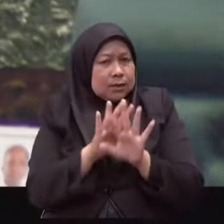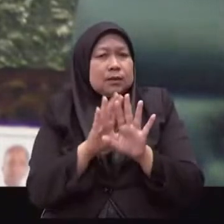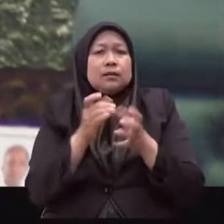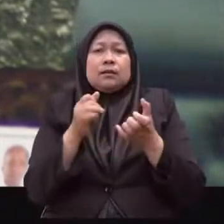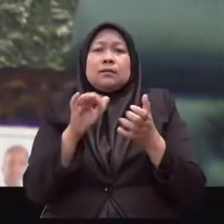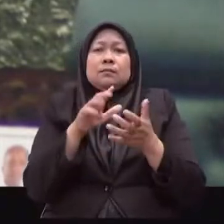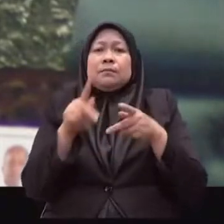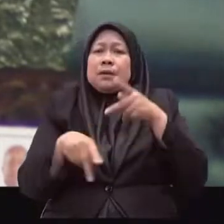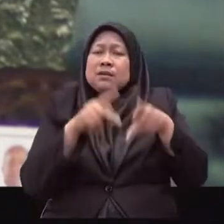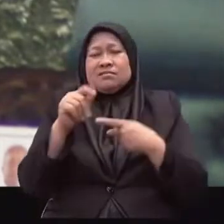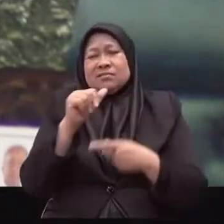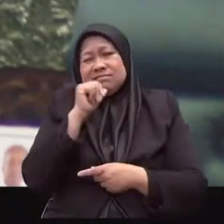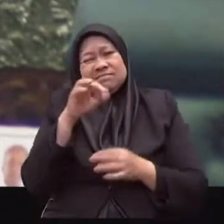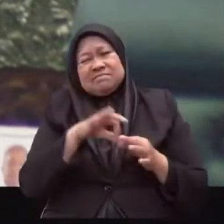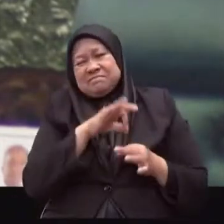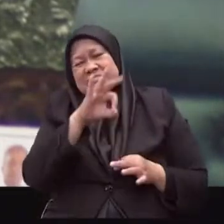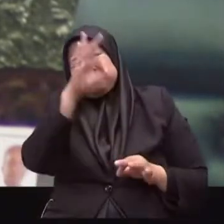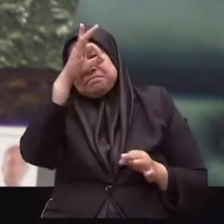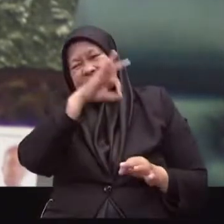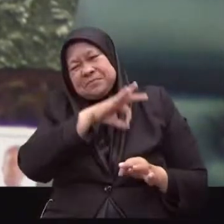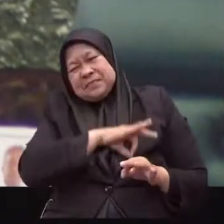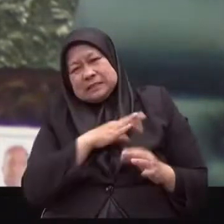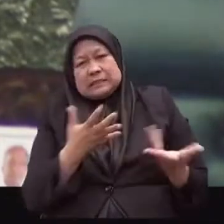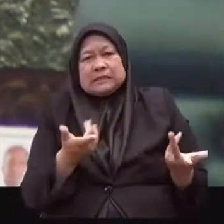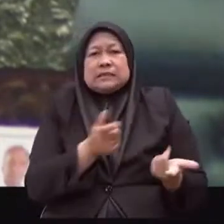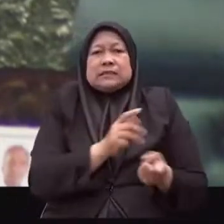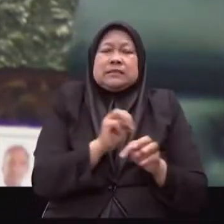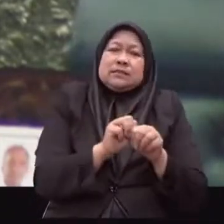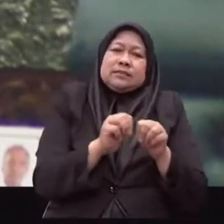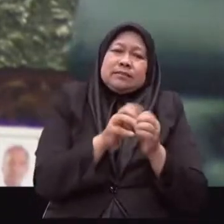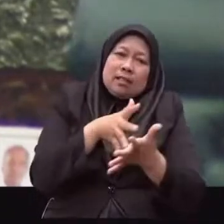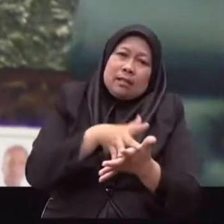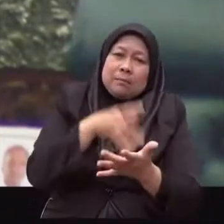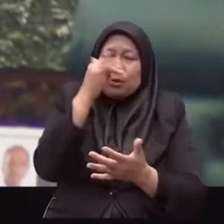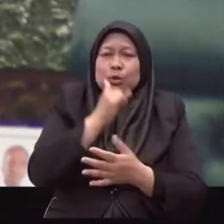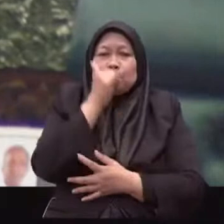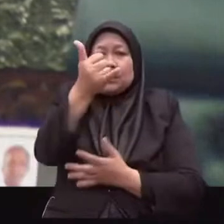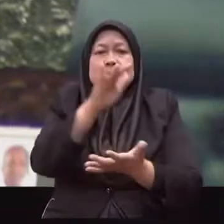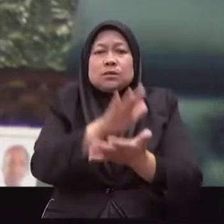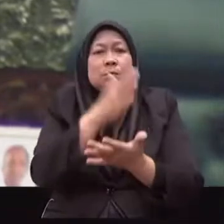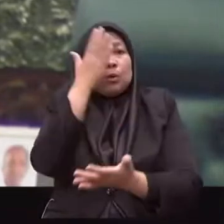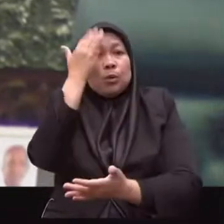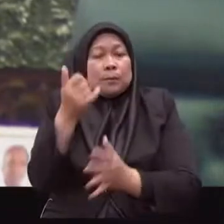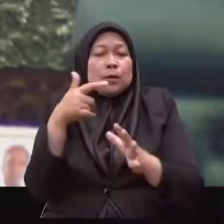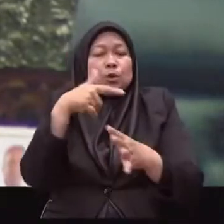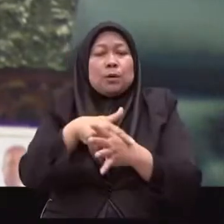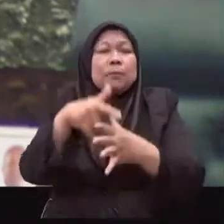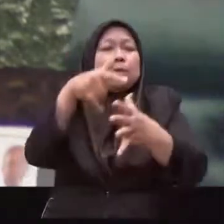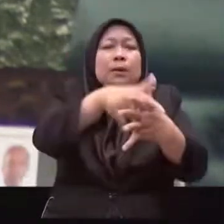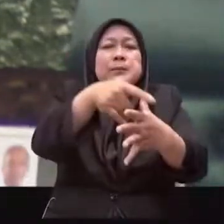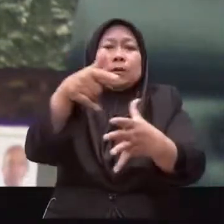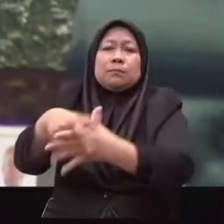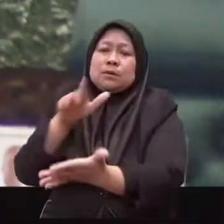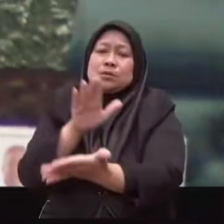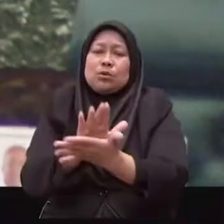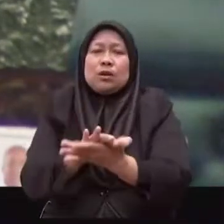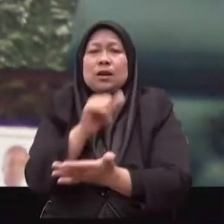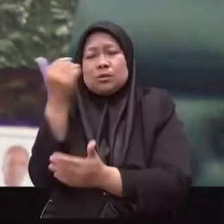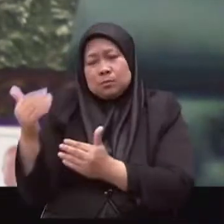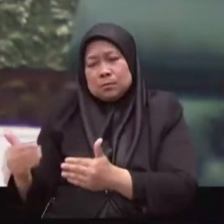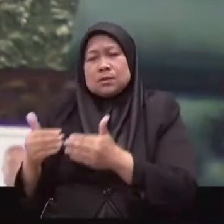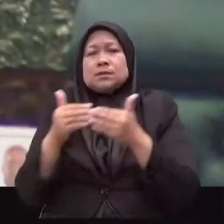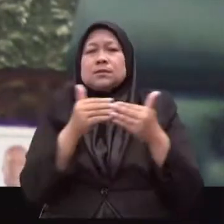Maida supaya Mencetuskan lebih Interaksi yang dinamic dan